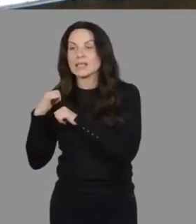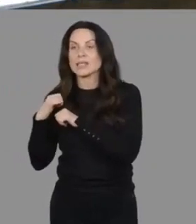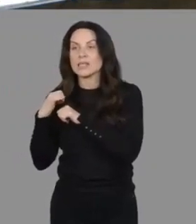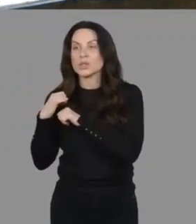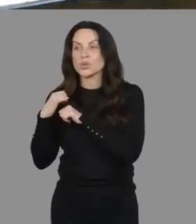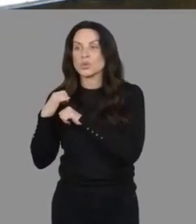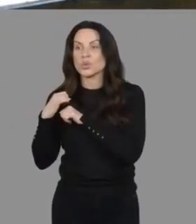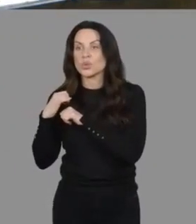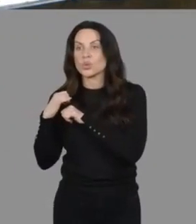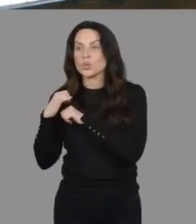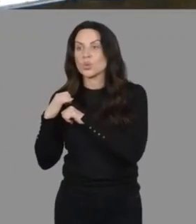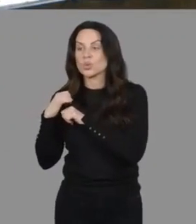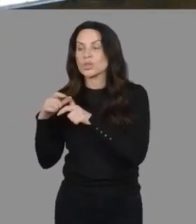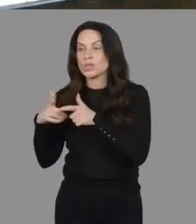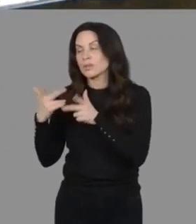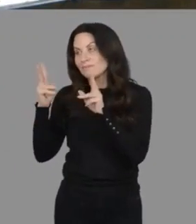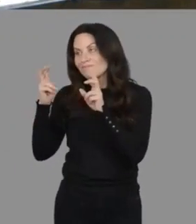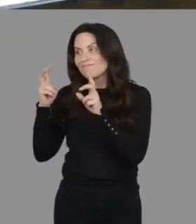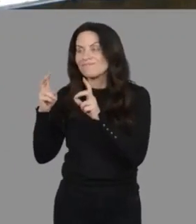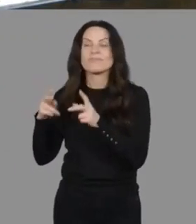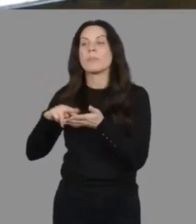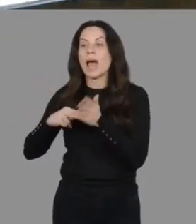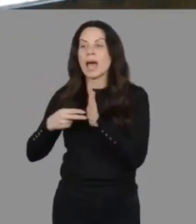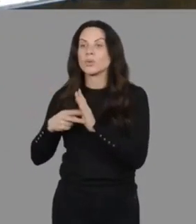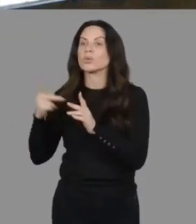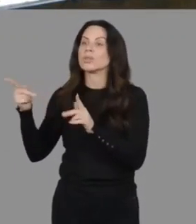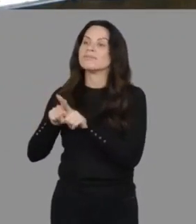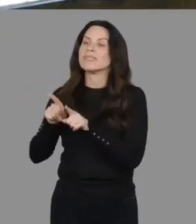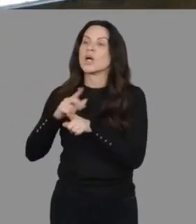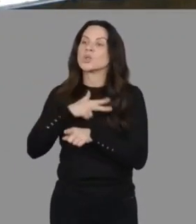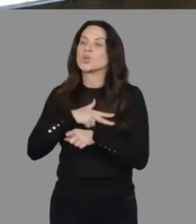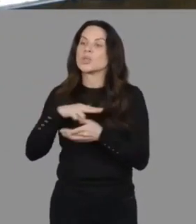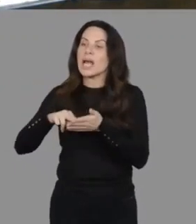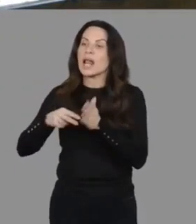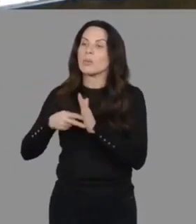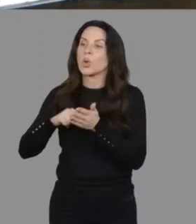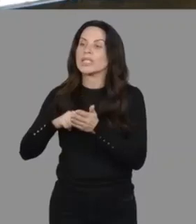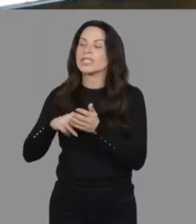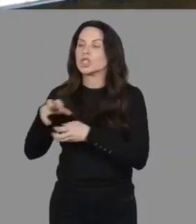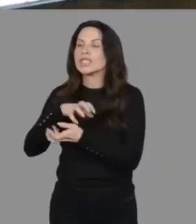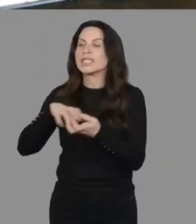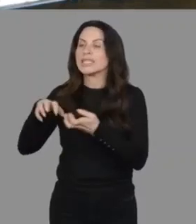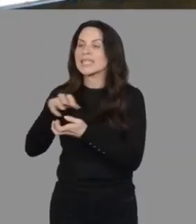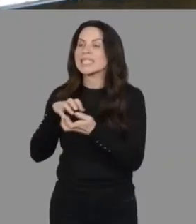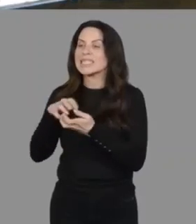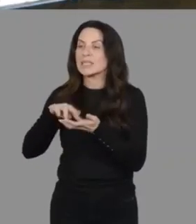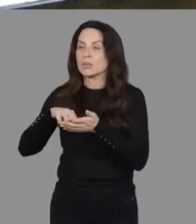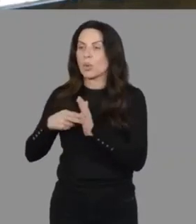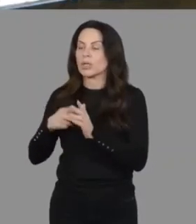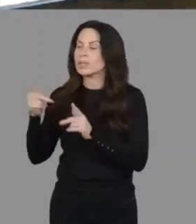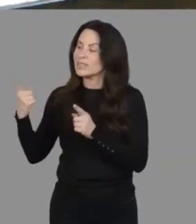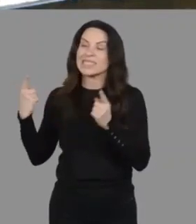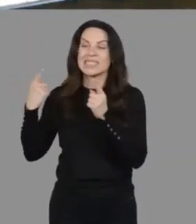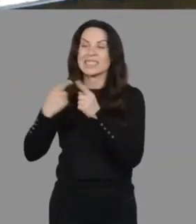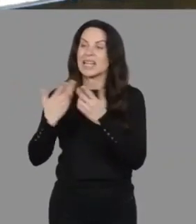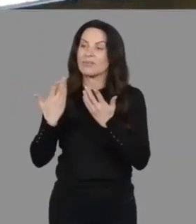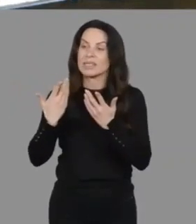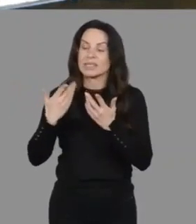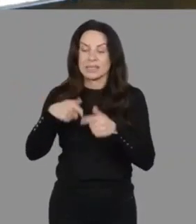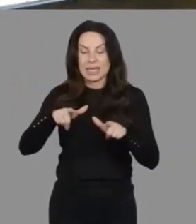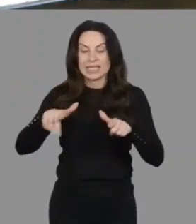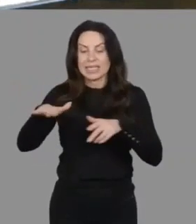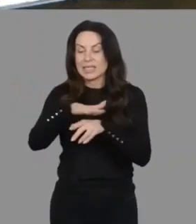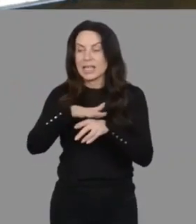sozialdemokratische Krisenpolitik. Sie zielen auf den Zusammenhalt der Gesellschaft. Die Botschaft ist glasklar. Es geht